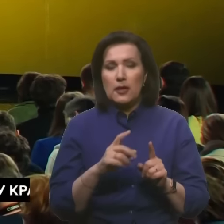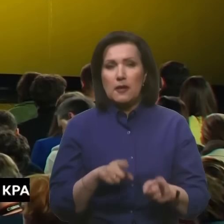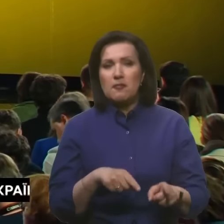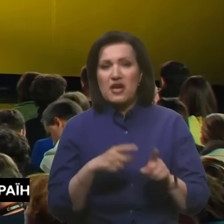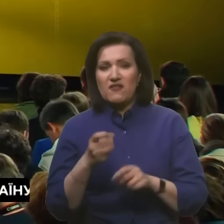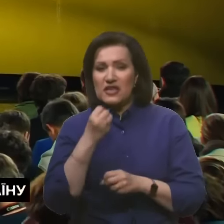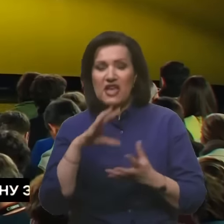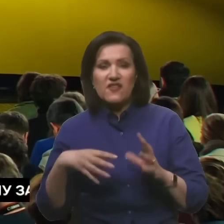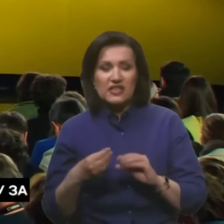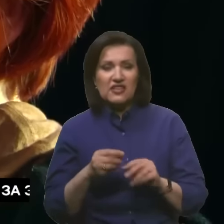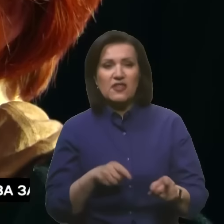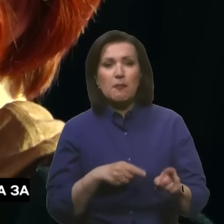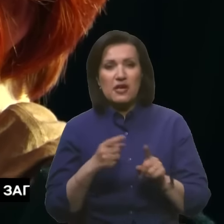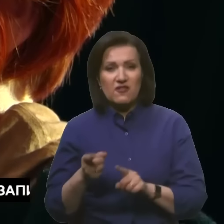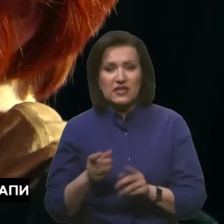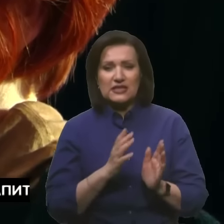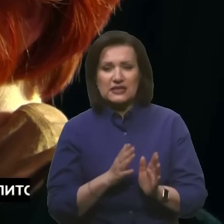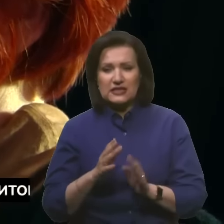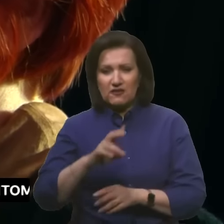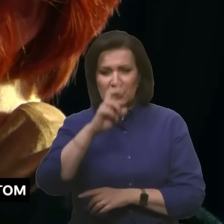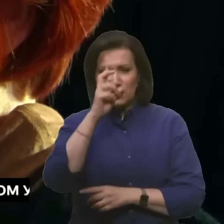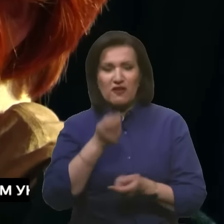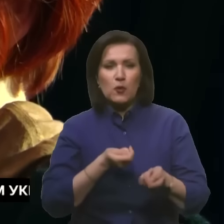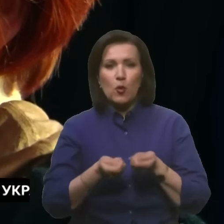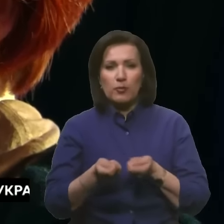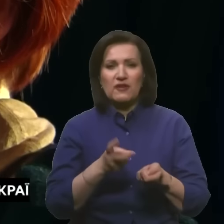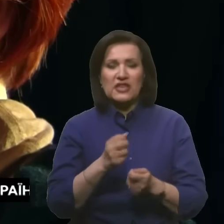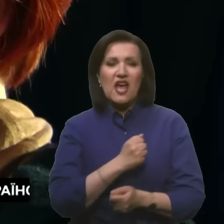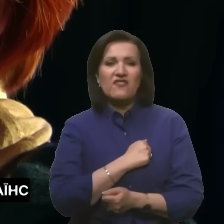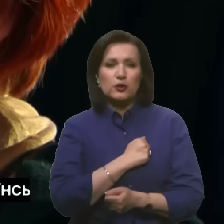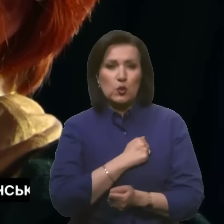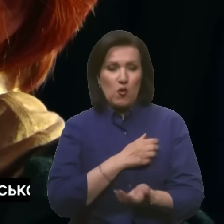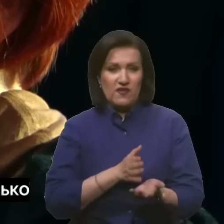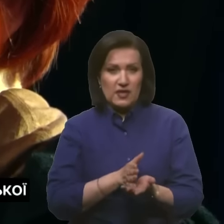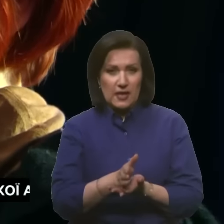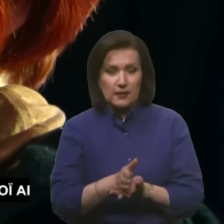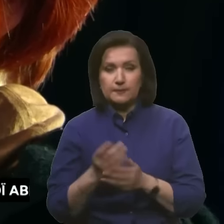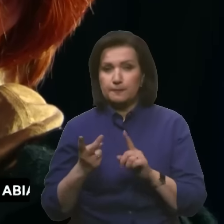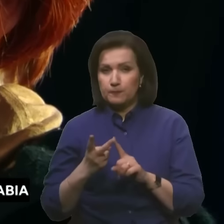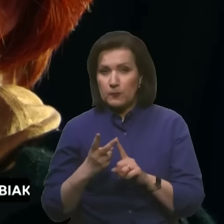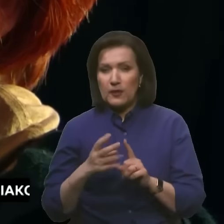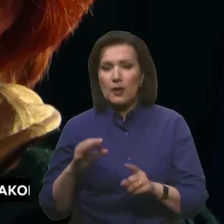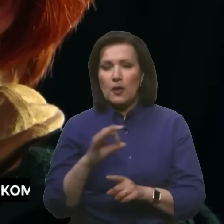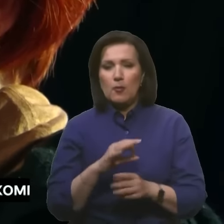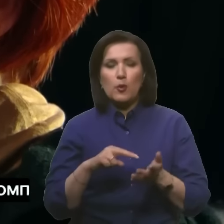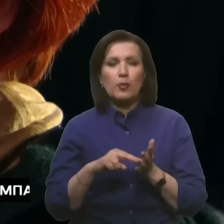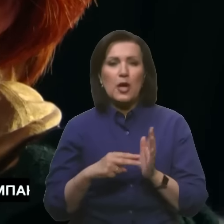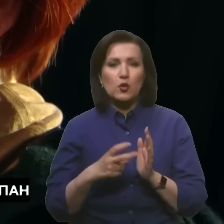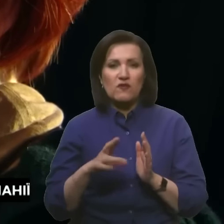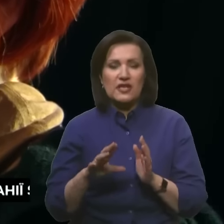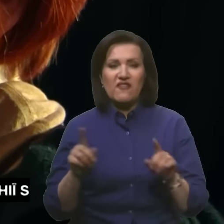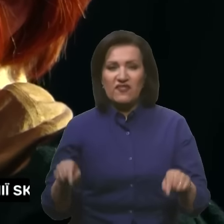переведення, ефективне переведення системи державного управління на військові рейки. По-друге, про